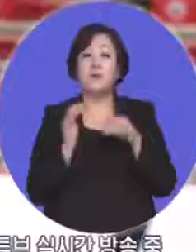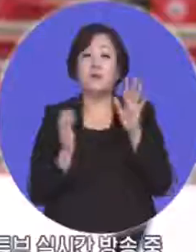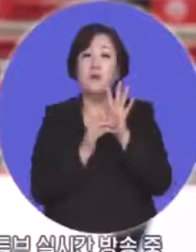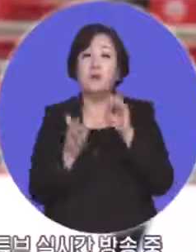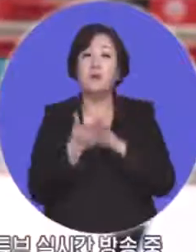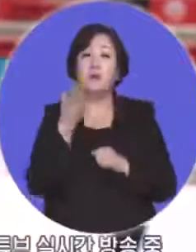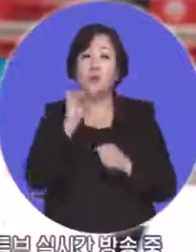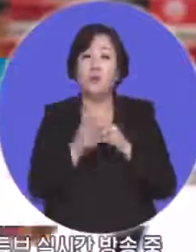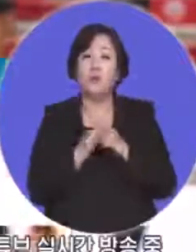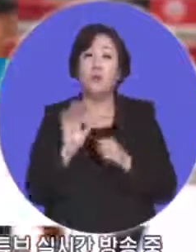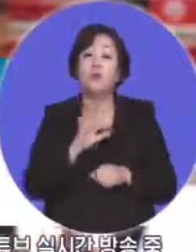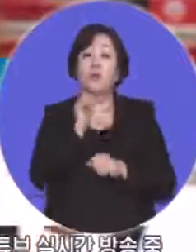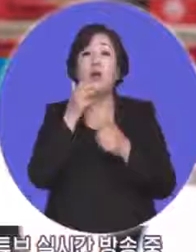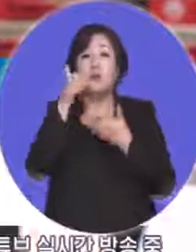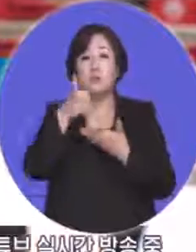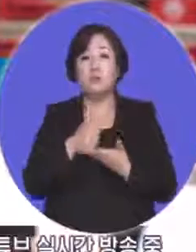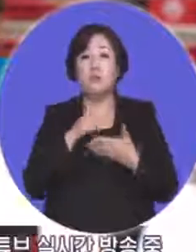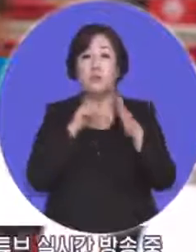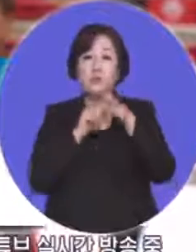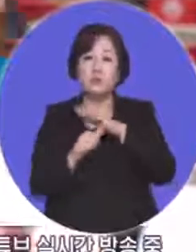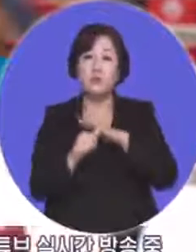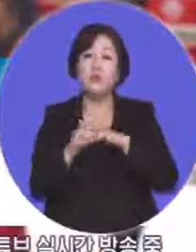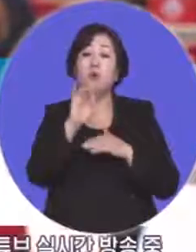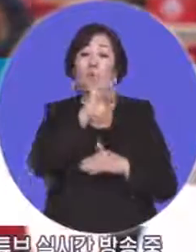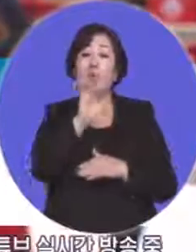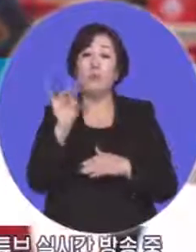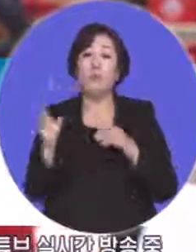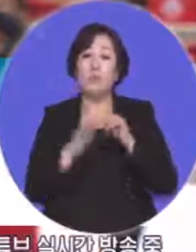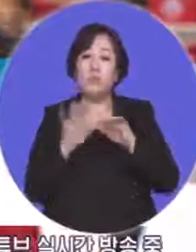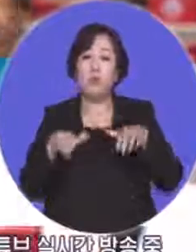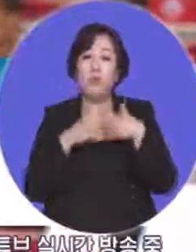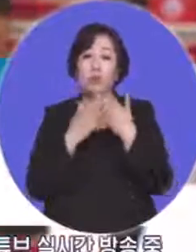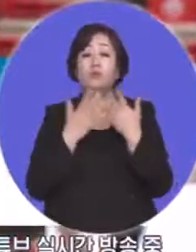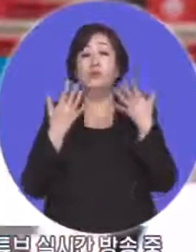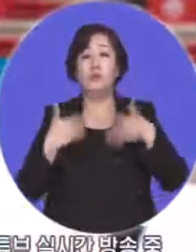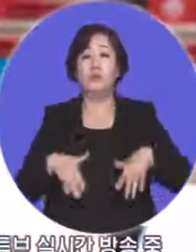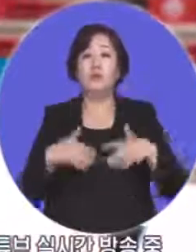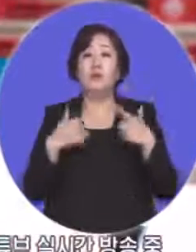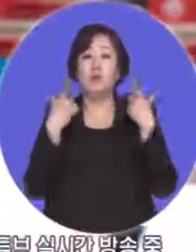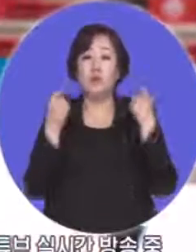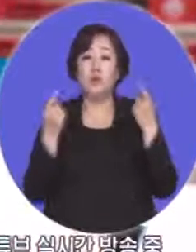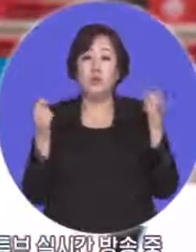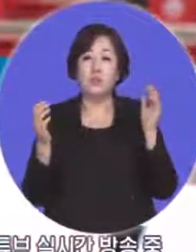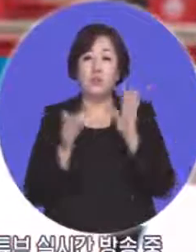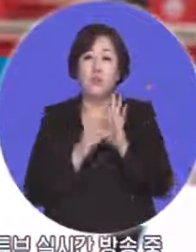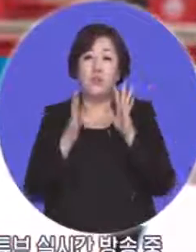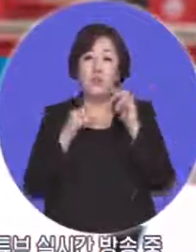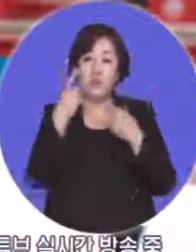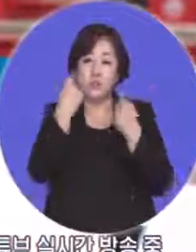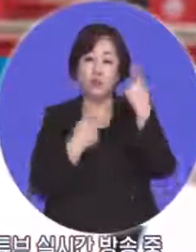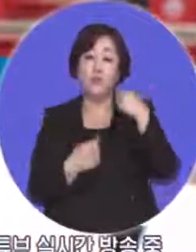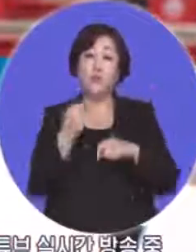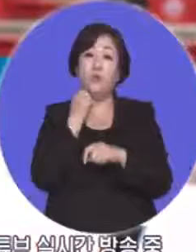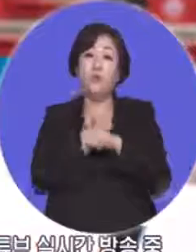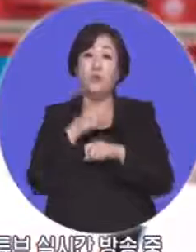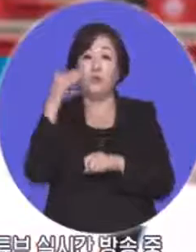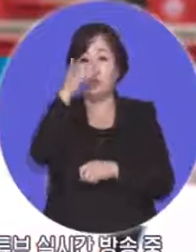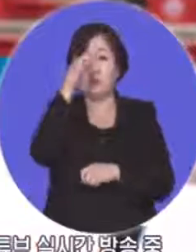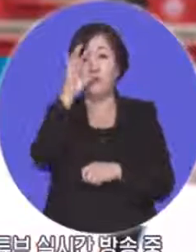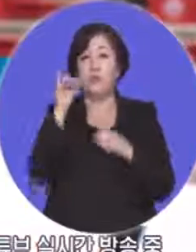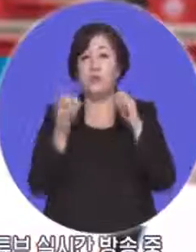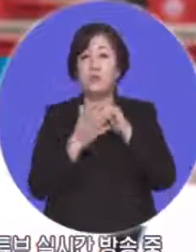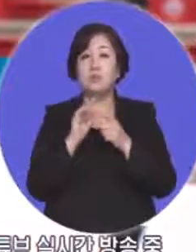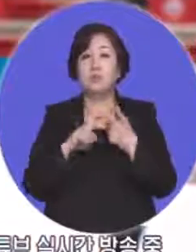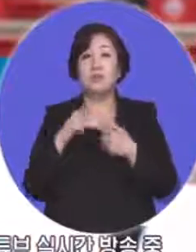이제 선수도 그렇고 이제 팬들도 그렇고 모든 사람이 다 지쳐 있는데 많이 보러 오셔서 스트레스도